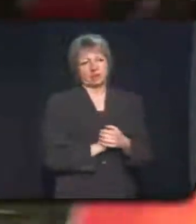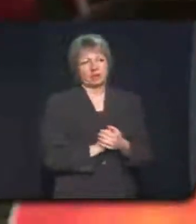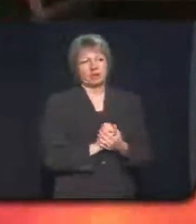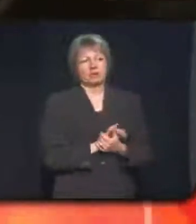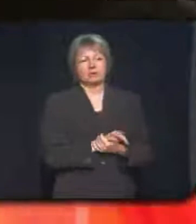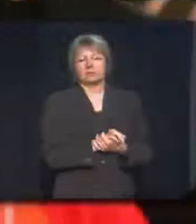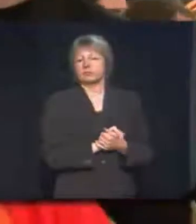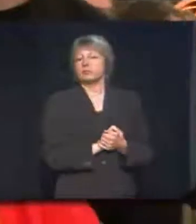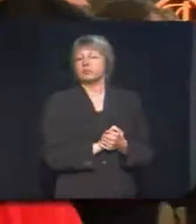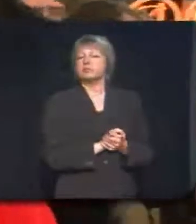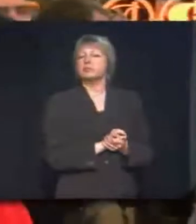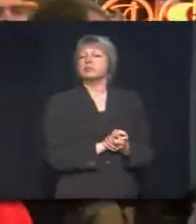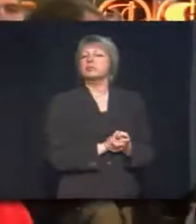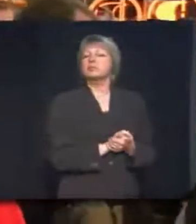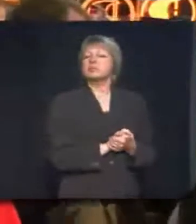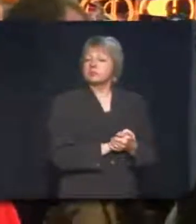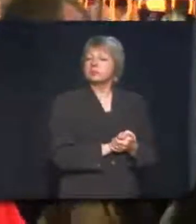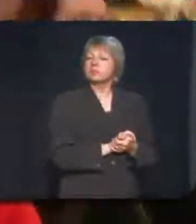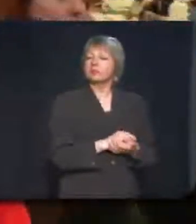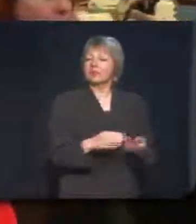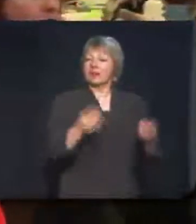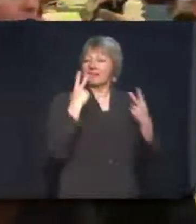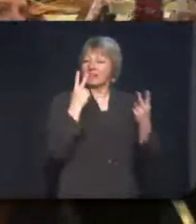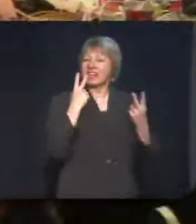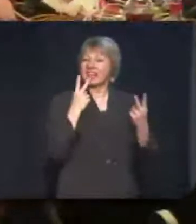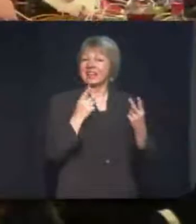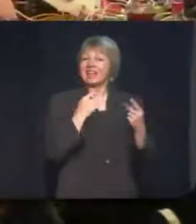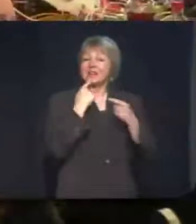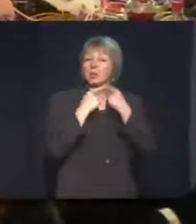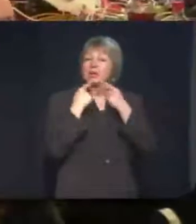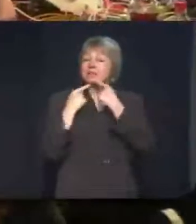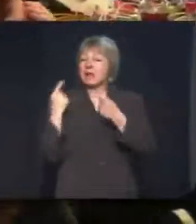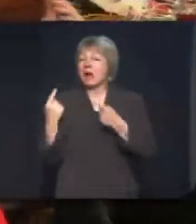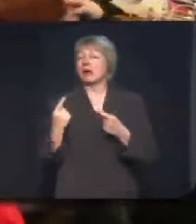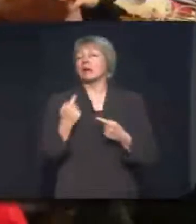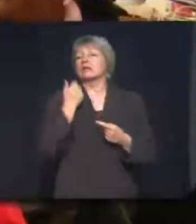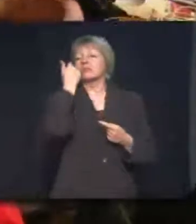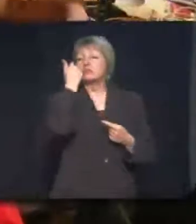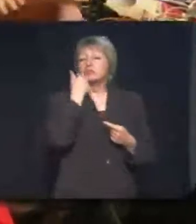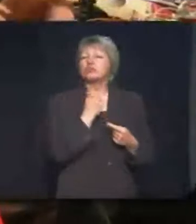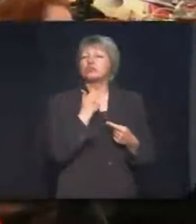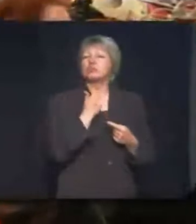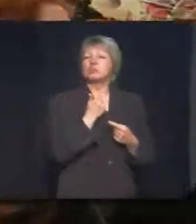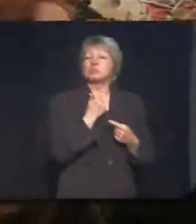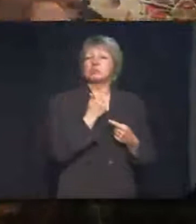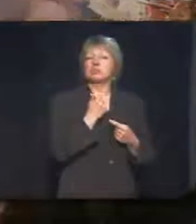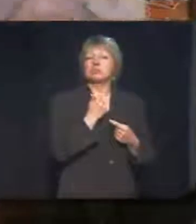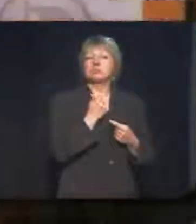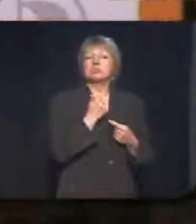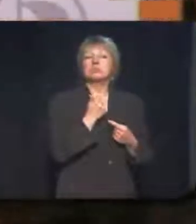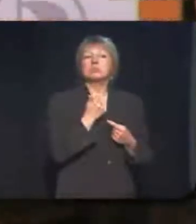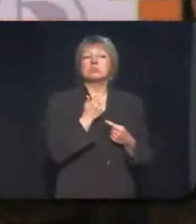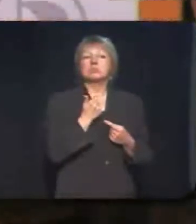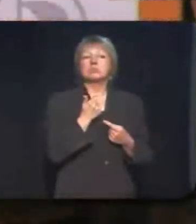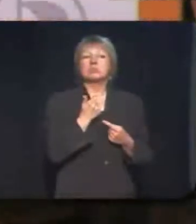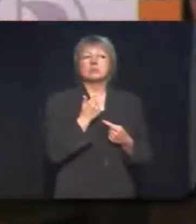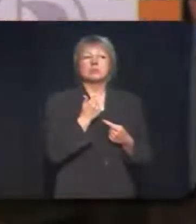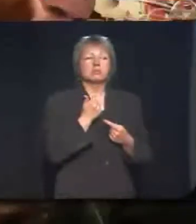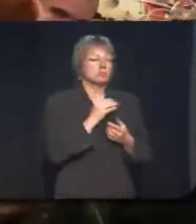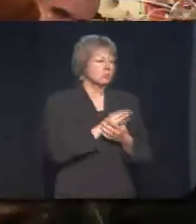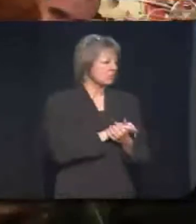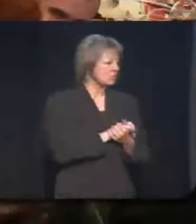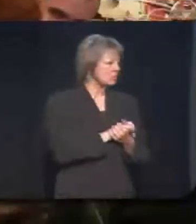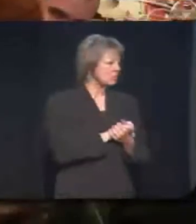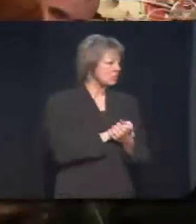ganz wichtige Durchsage incredible soll sofort hier vorne zum Front Office kommen incredible bitte contra da